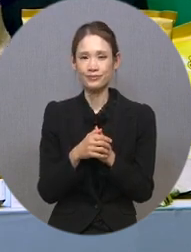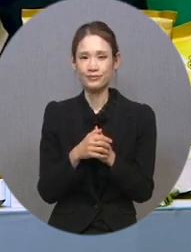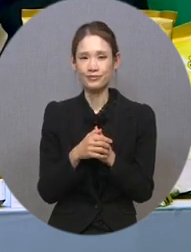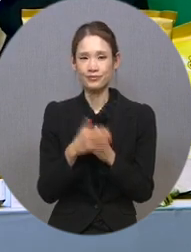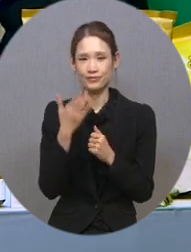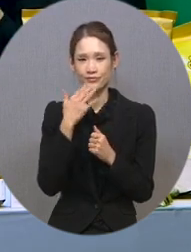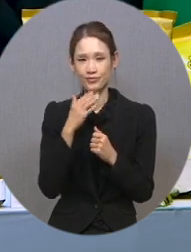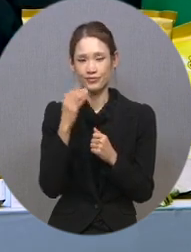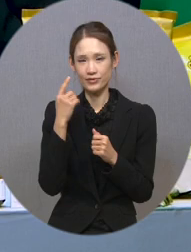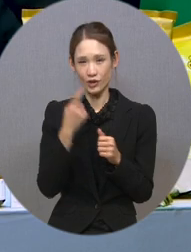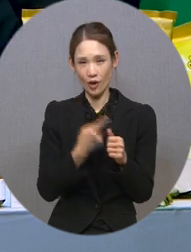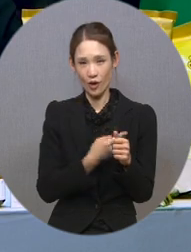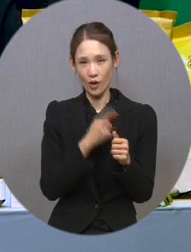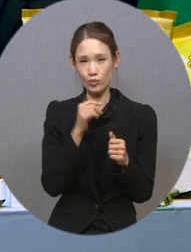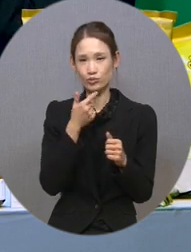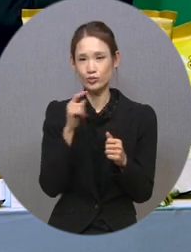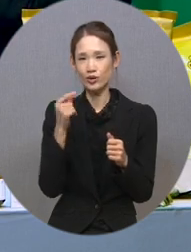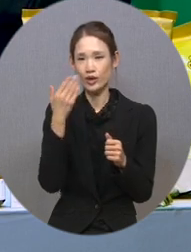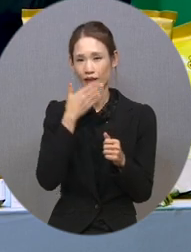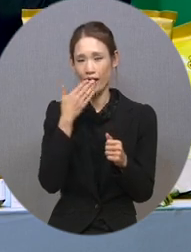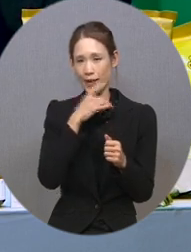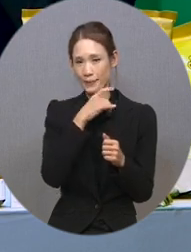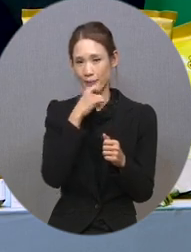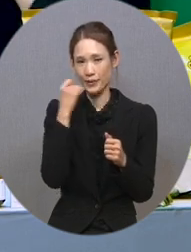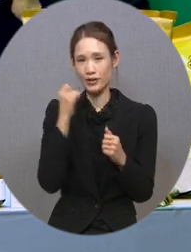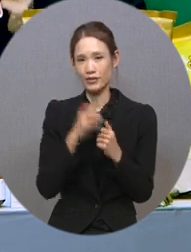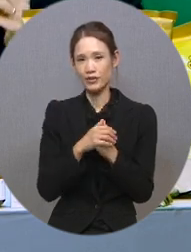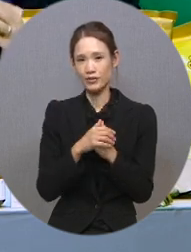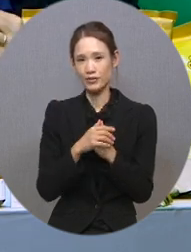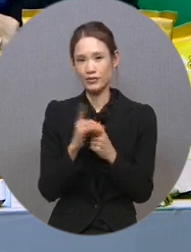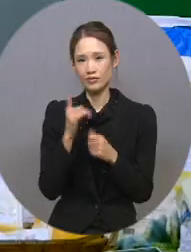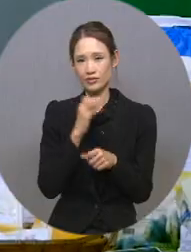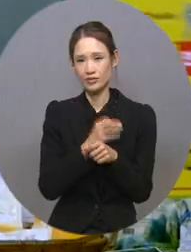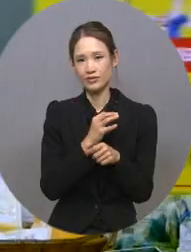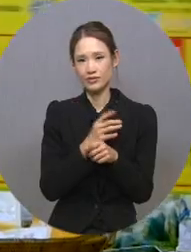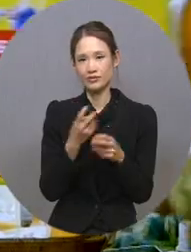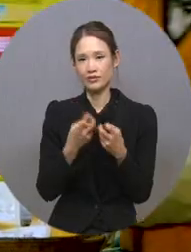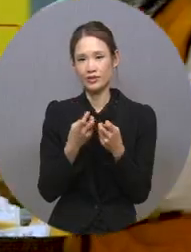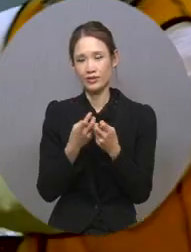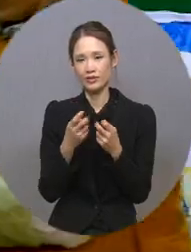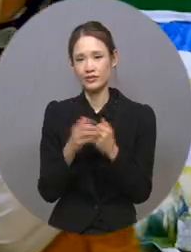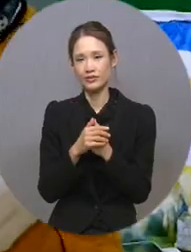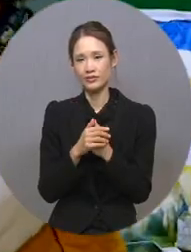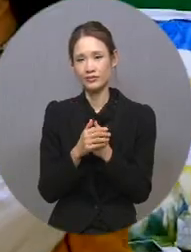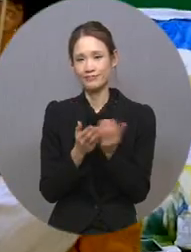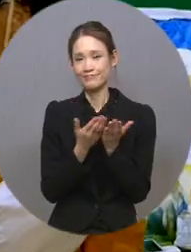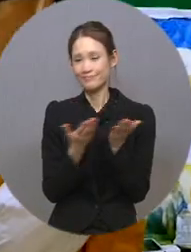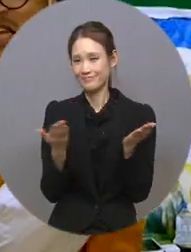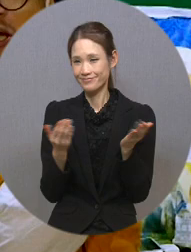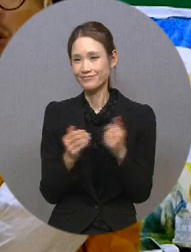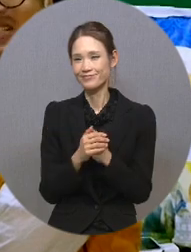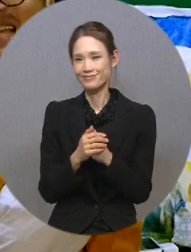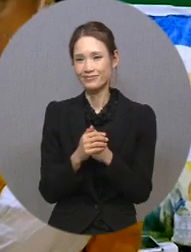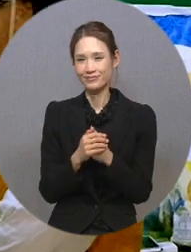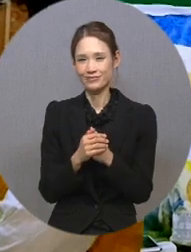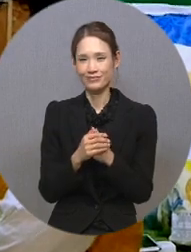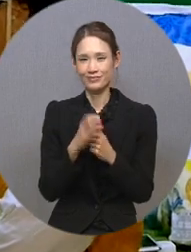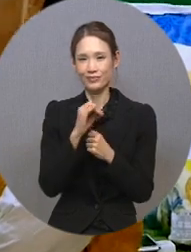단맛은 천연 무화과의 단맛이니까 그렇죠. 야 이거 어디서 구한다고? 남도 상포